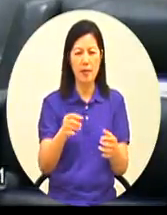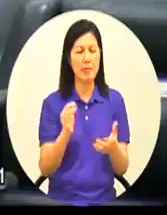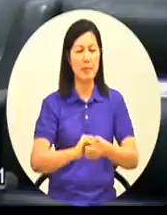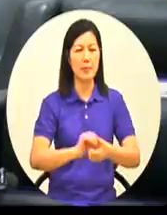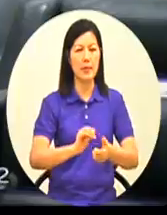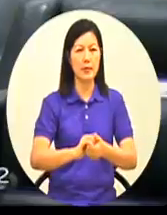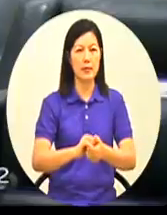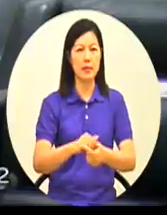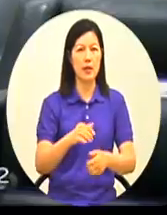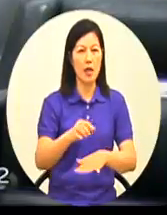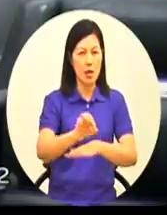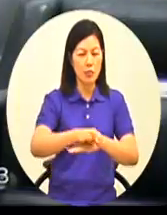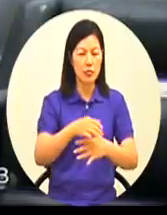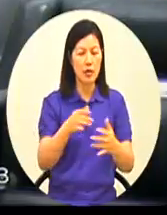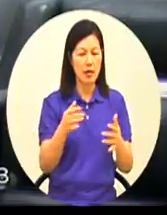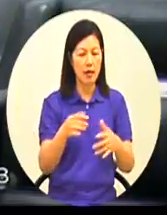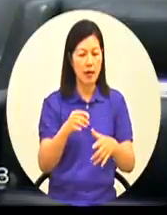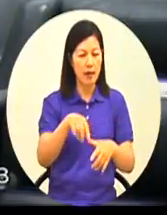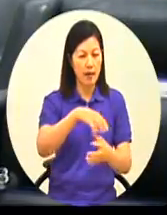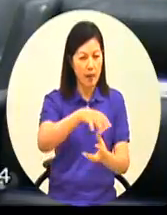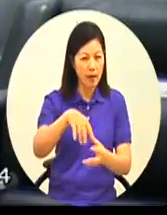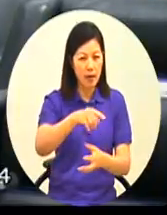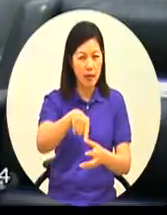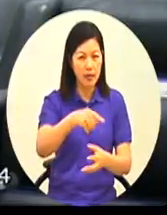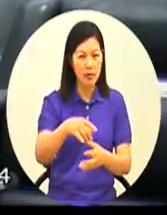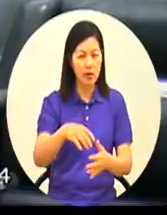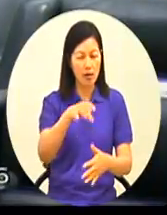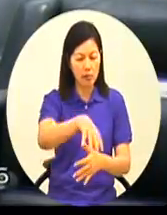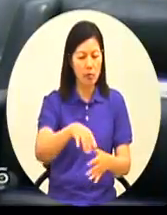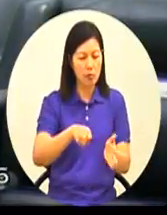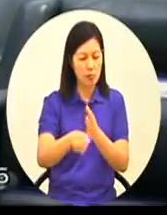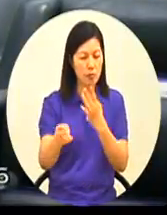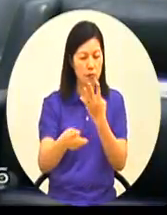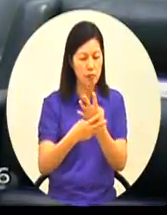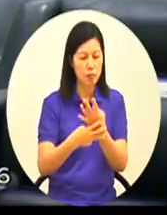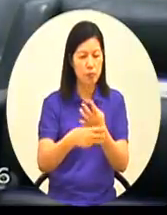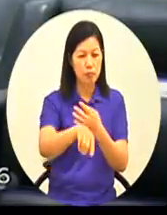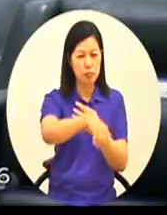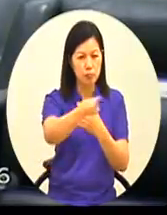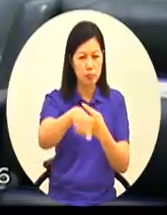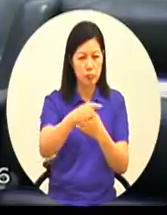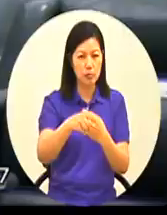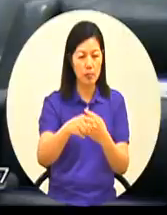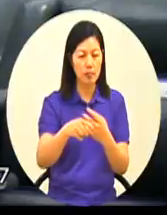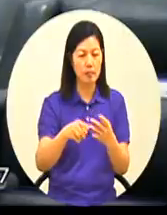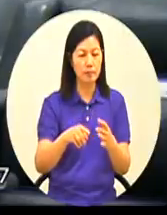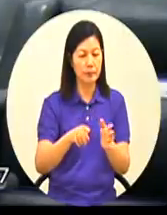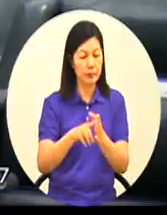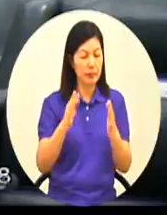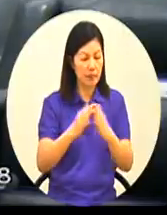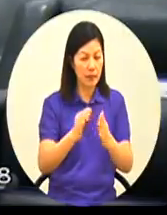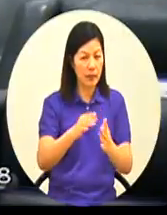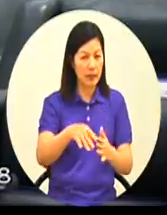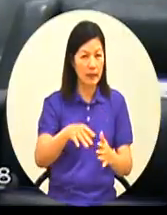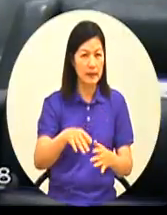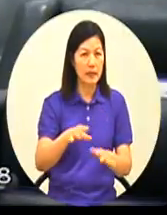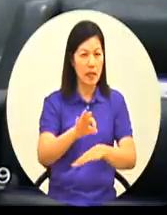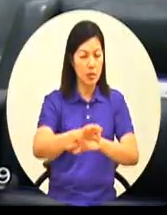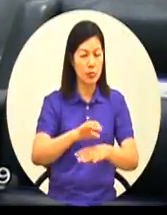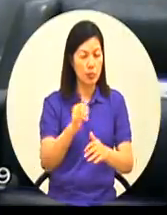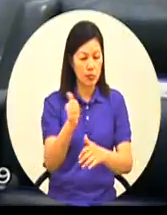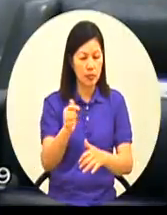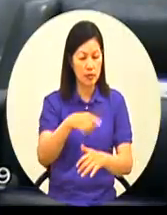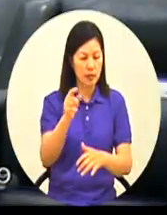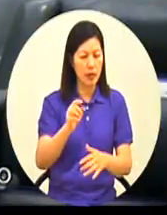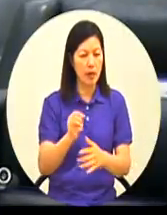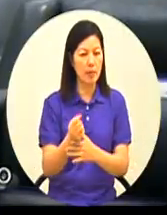哦，性别所的同仁哦，性别所的这些专家学者，他们都一再的在疾呼，希望我们高雄市政